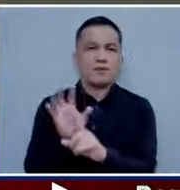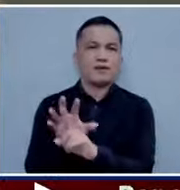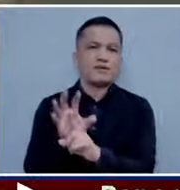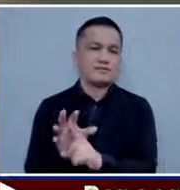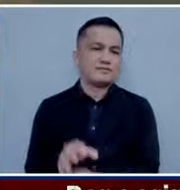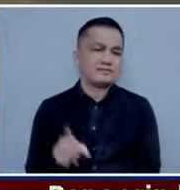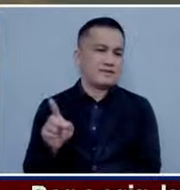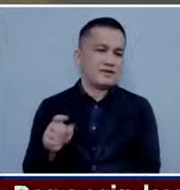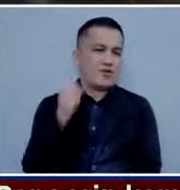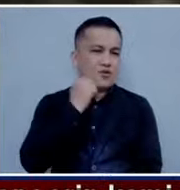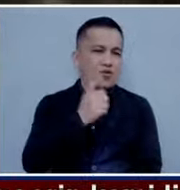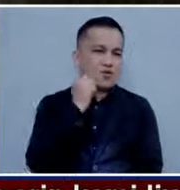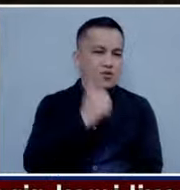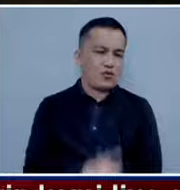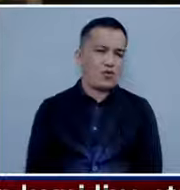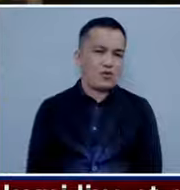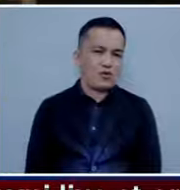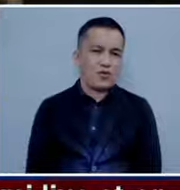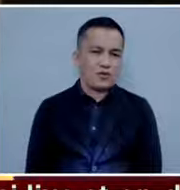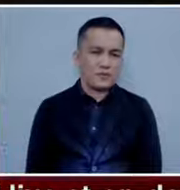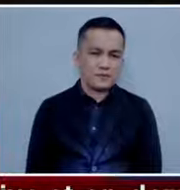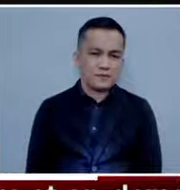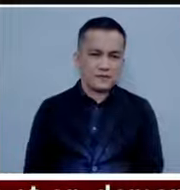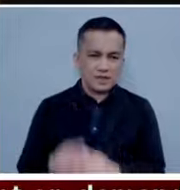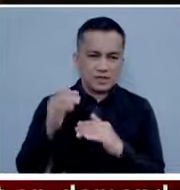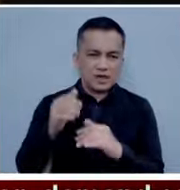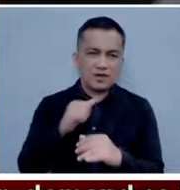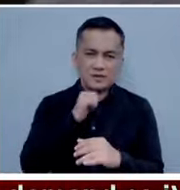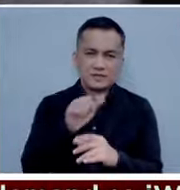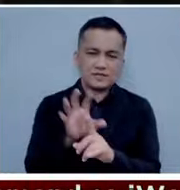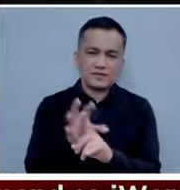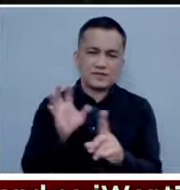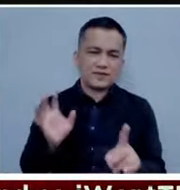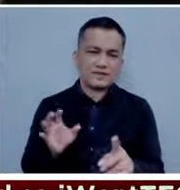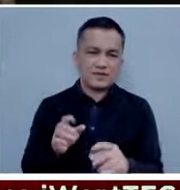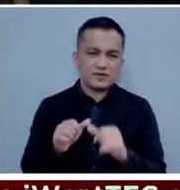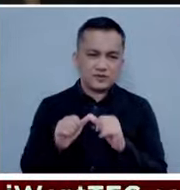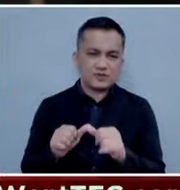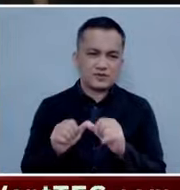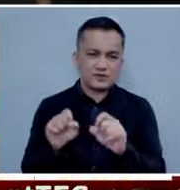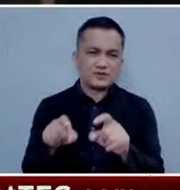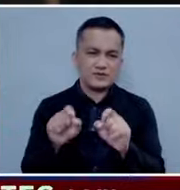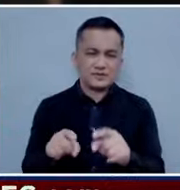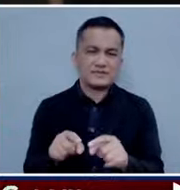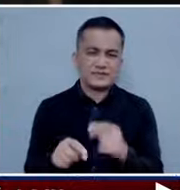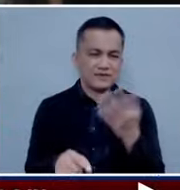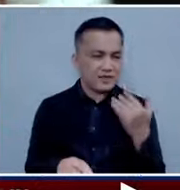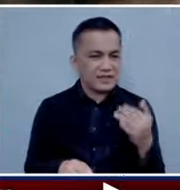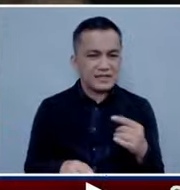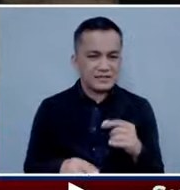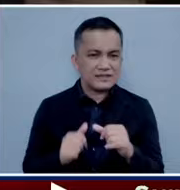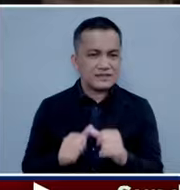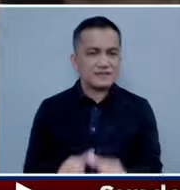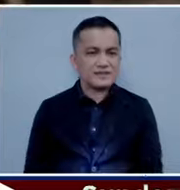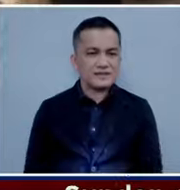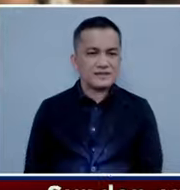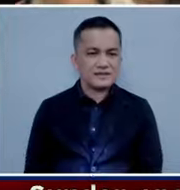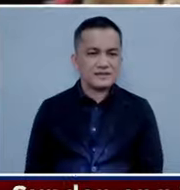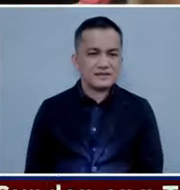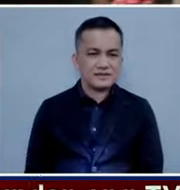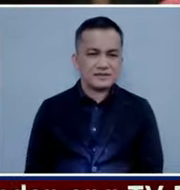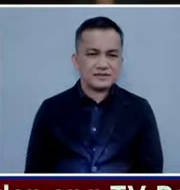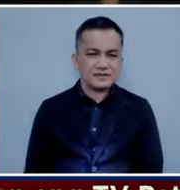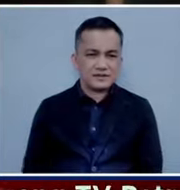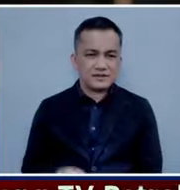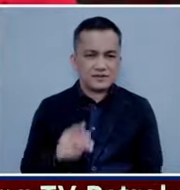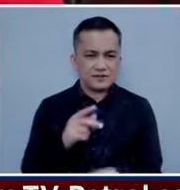nila araw-araw. Sana hindi siya malawas. Bakit? Para tuloy-tuloy yung pagbebenta. Bakit maganda to? Di ka taga Pilipinas